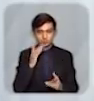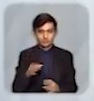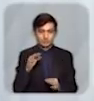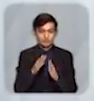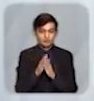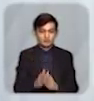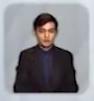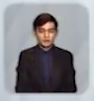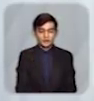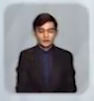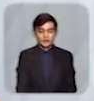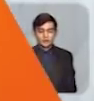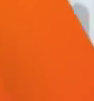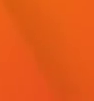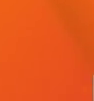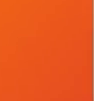сұраймын.